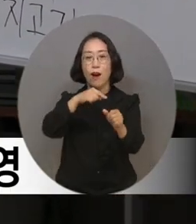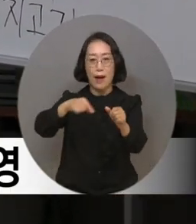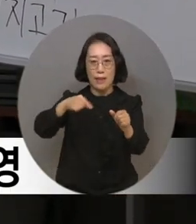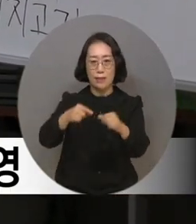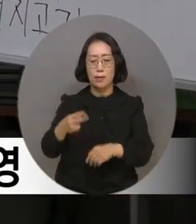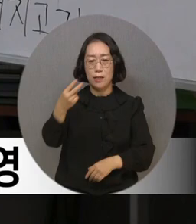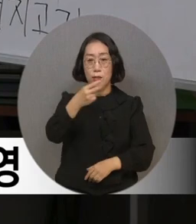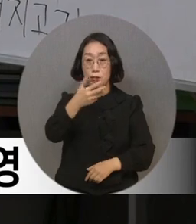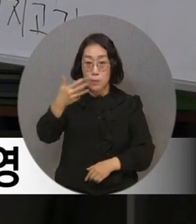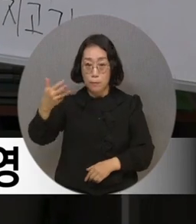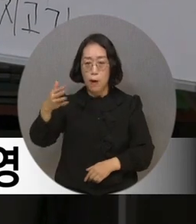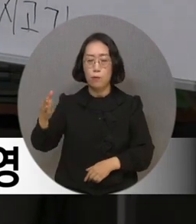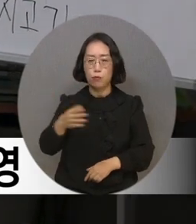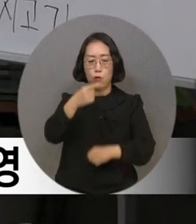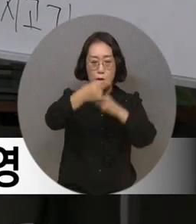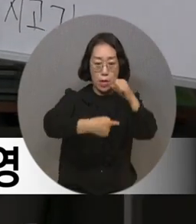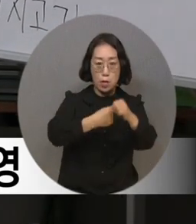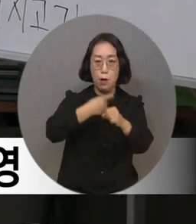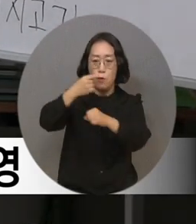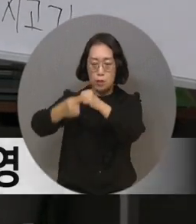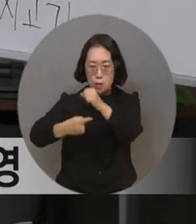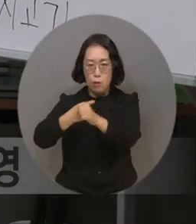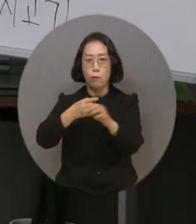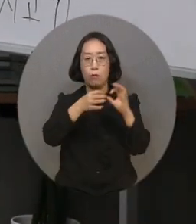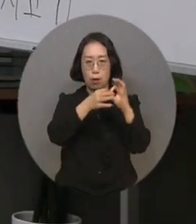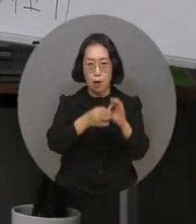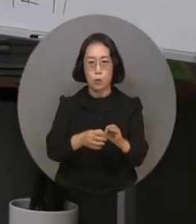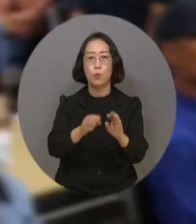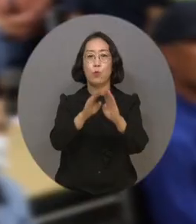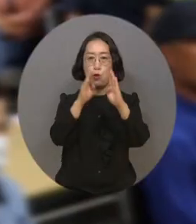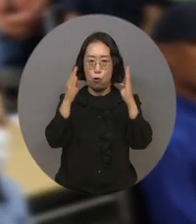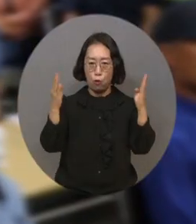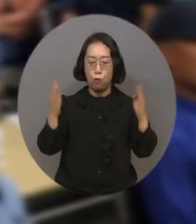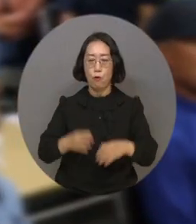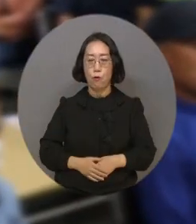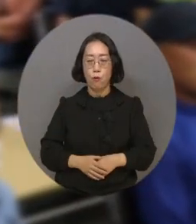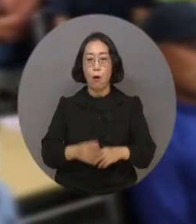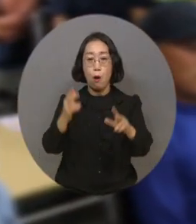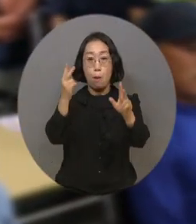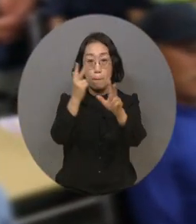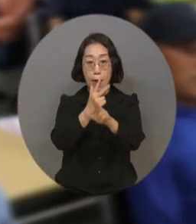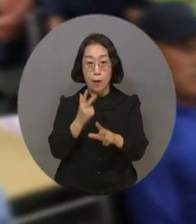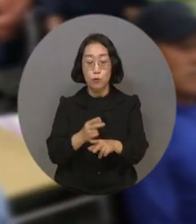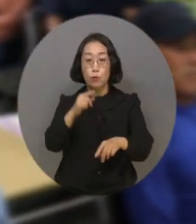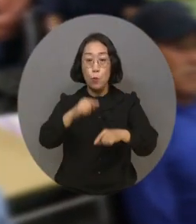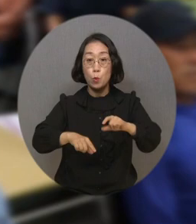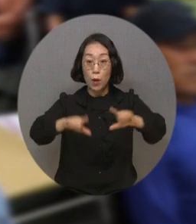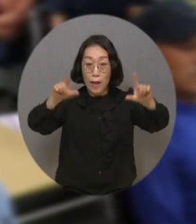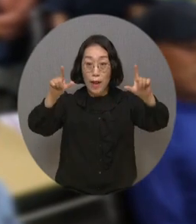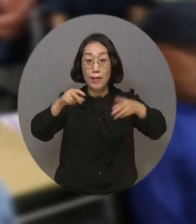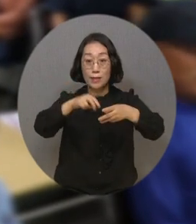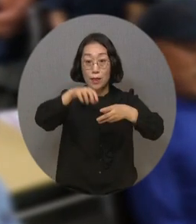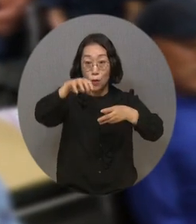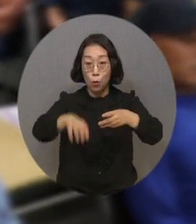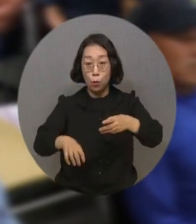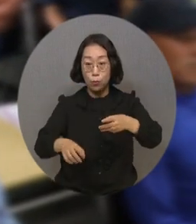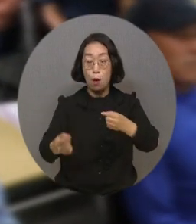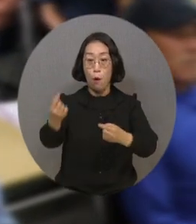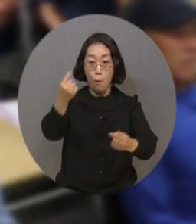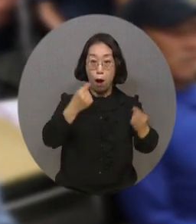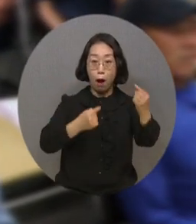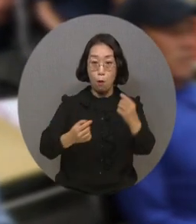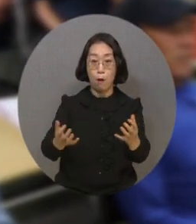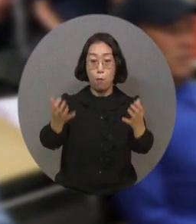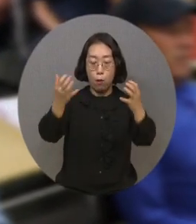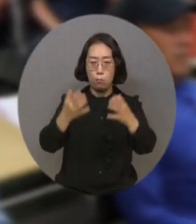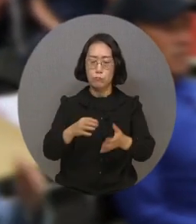2018년부터 매년 운영해 오고 있습니다. 매주 목요일 장흥군 수어통역센터에는 만학도